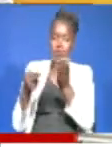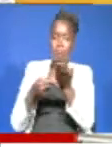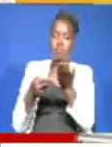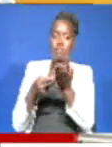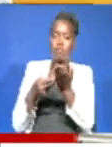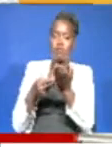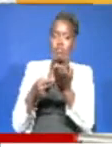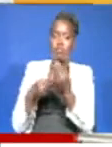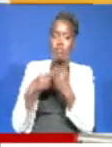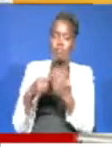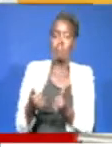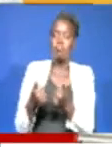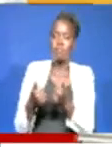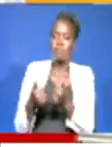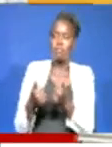kupambana na